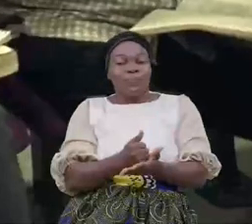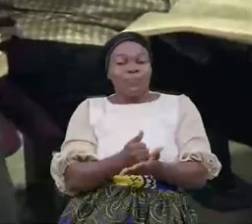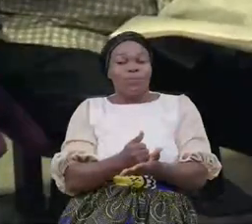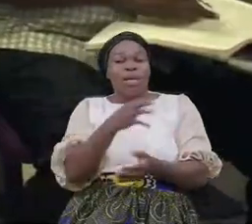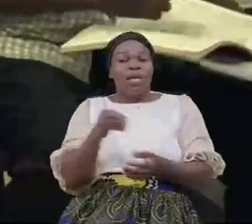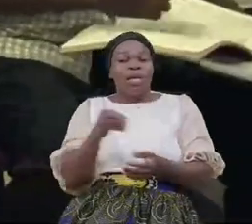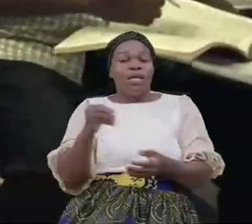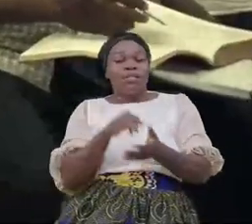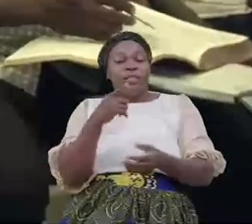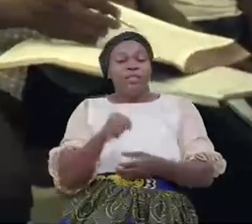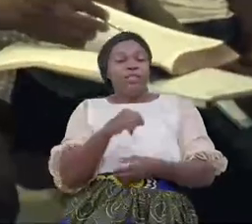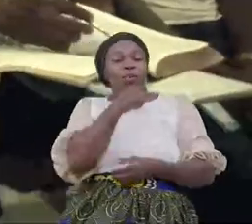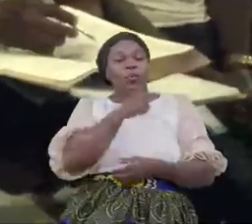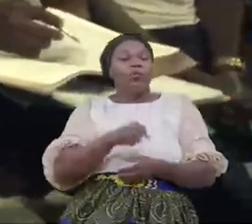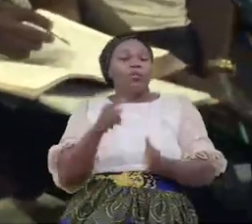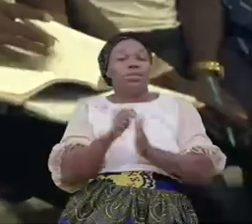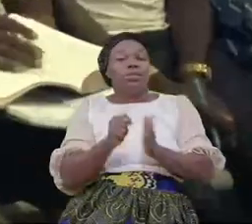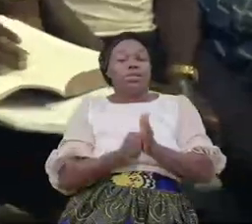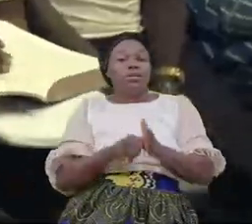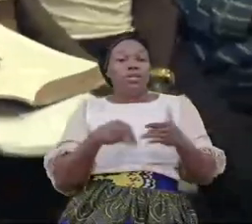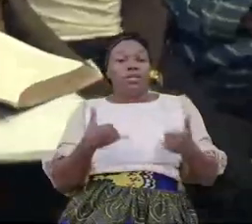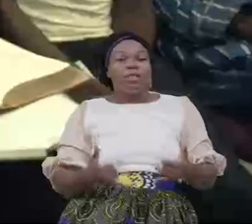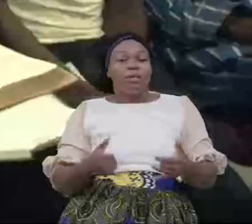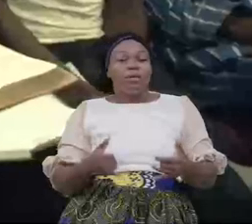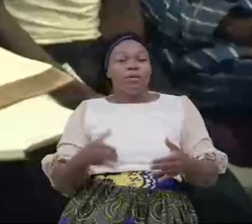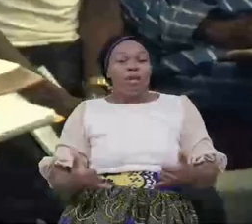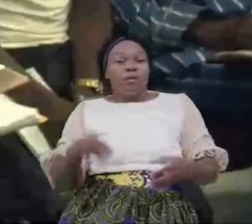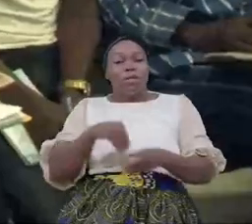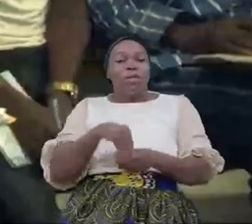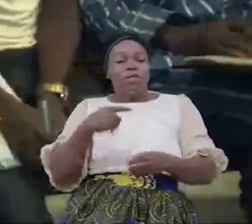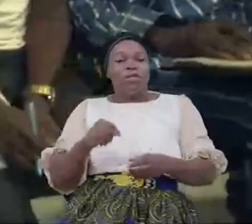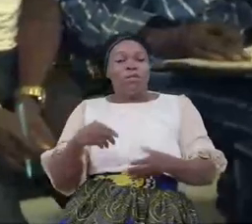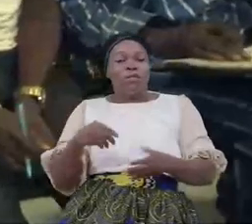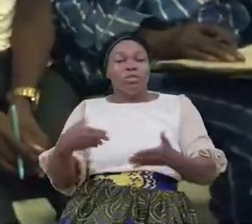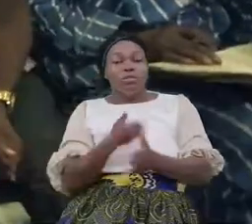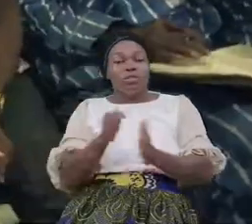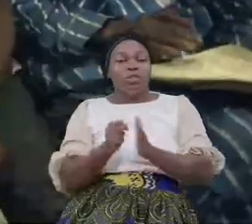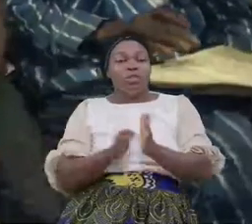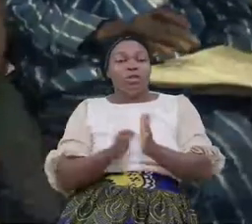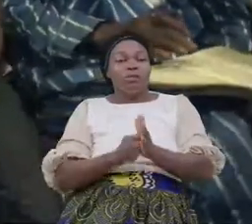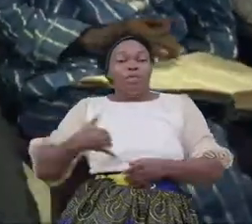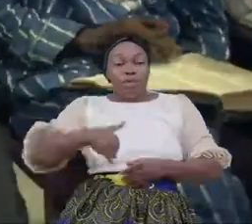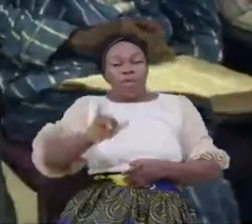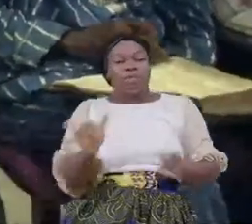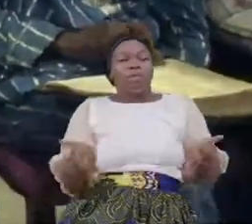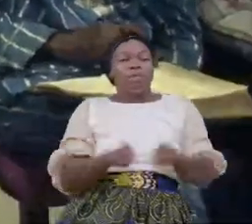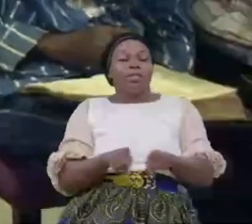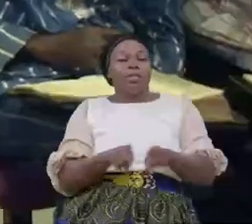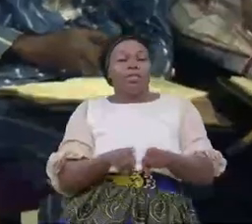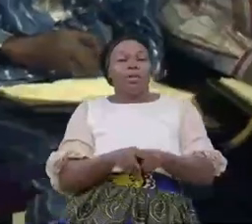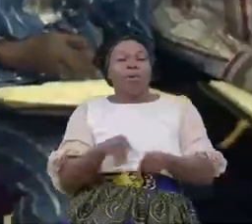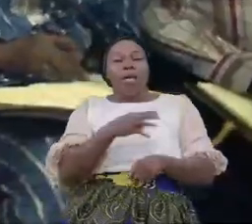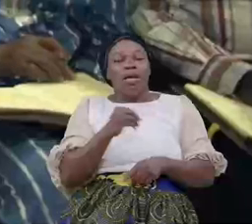Nous lisons l'Ancien Testament, mais nous sommes arrivés maintenant au Nouveau Testament. Et puis, c'est encore la même chose. Et que Dieu